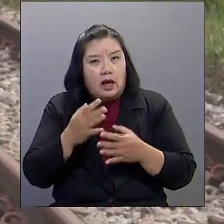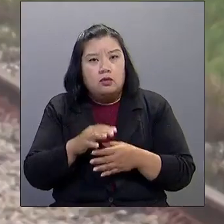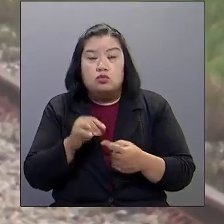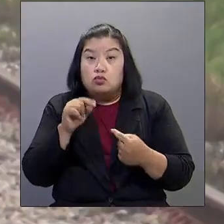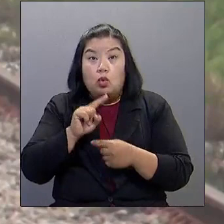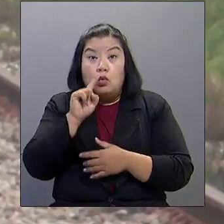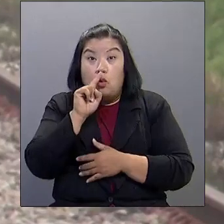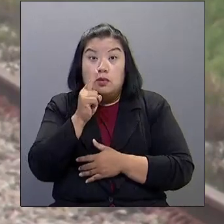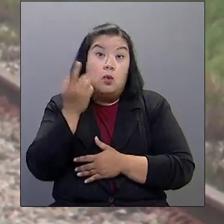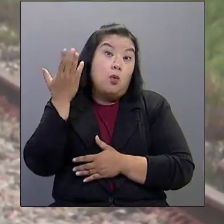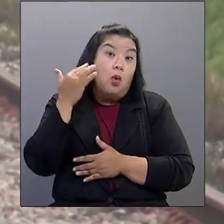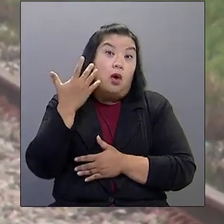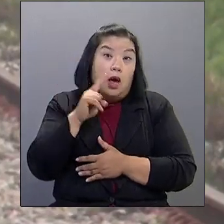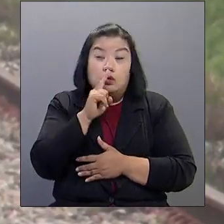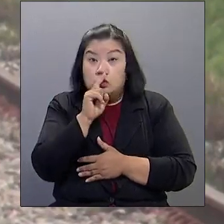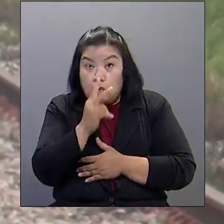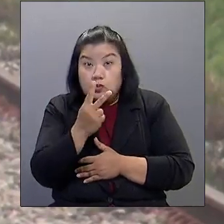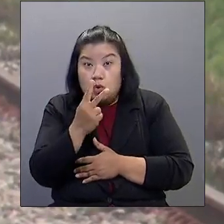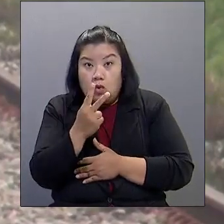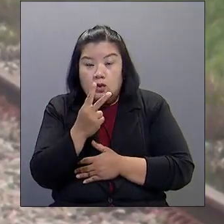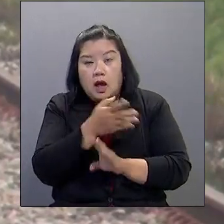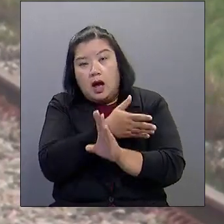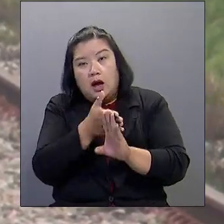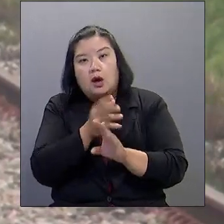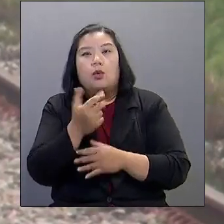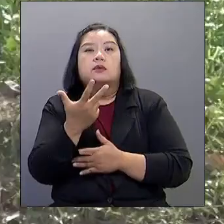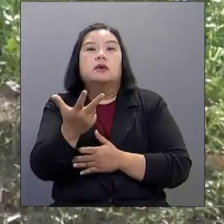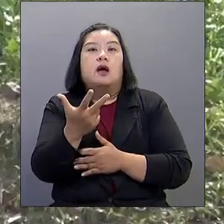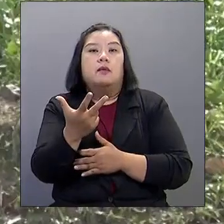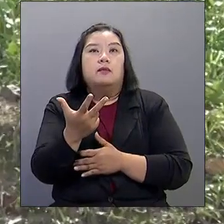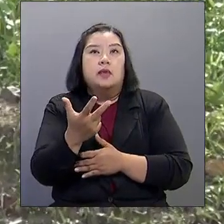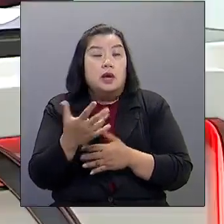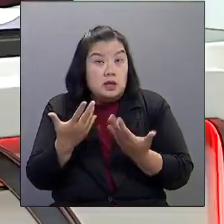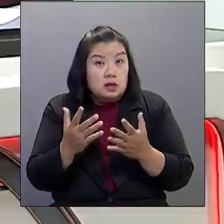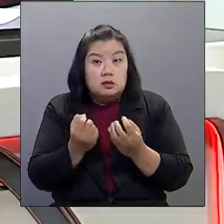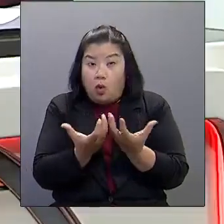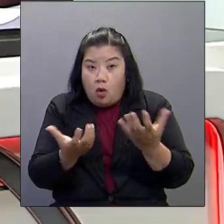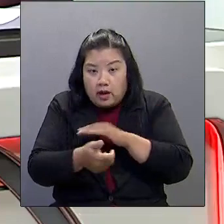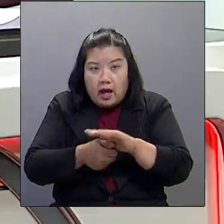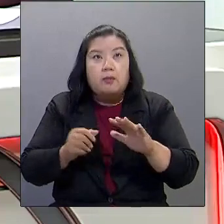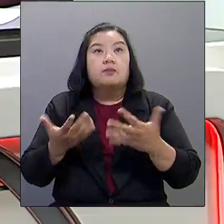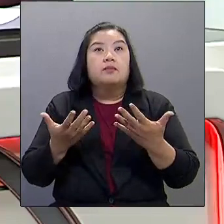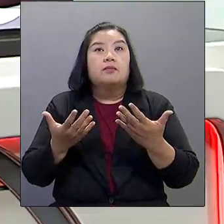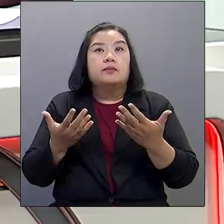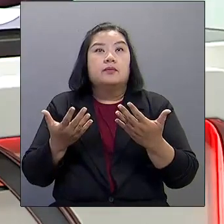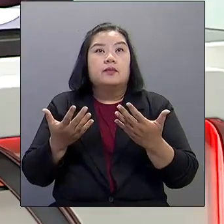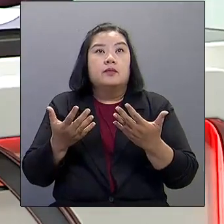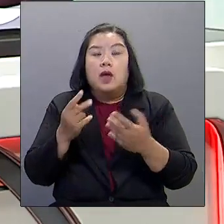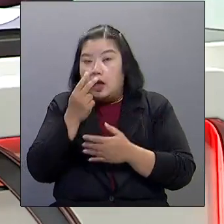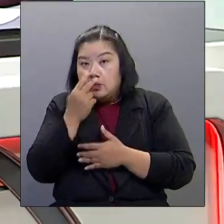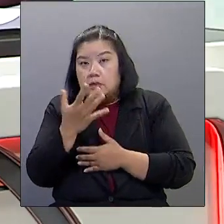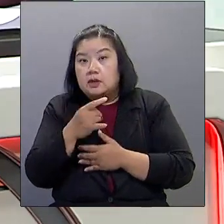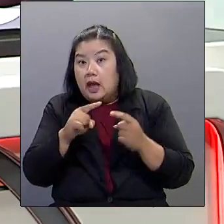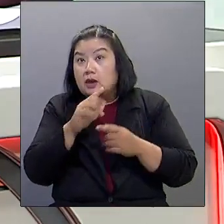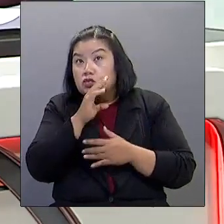าระหว่างนั้นเนี่ยนับจากวันที่3มาจนถึงเมื่อวานนี้เนี่ยถึงไม่พบว่ามีระเบิดยังอยู่ในพื้นที่นะคะและถ้ามันมี